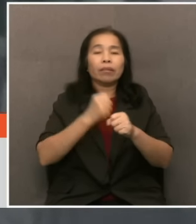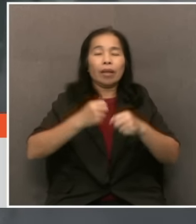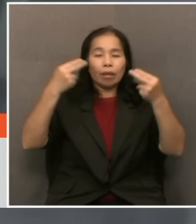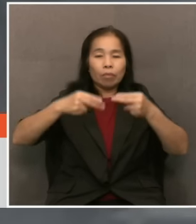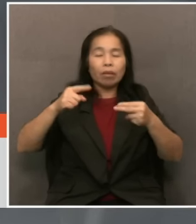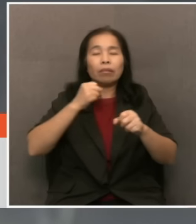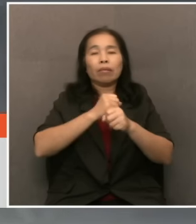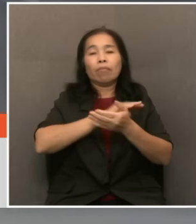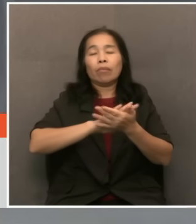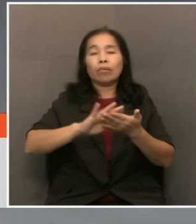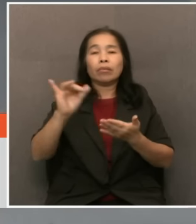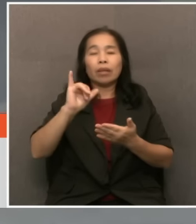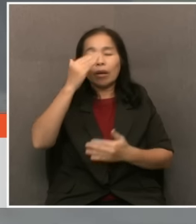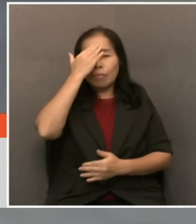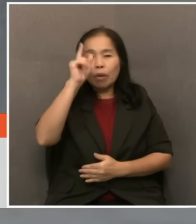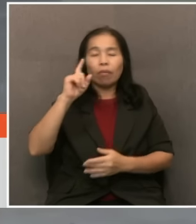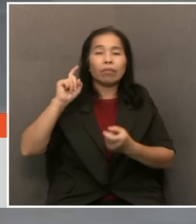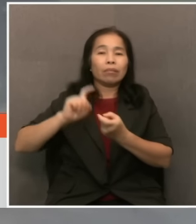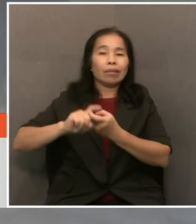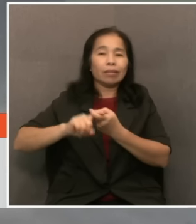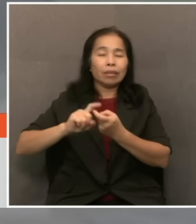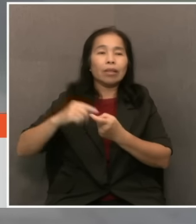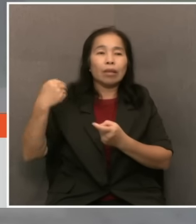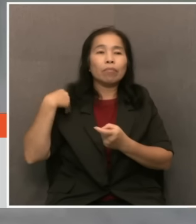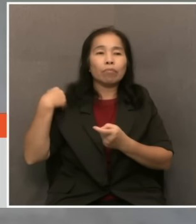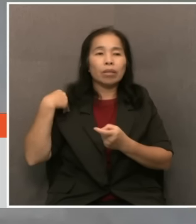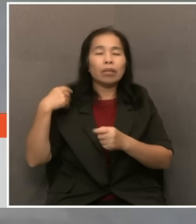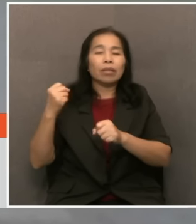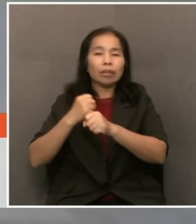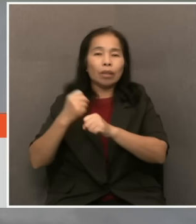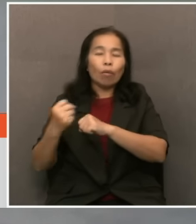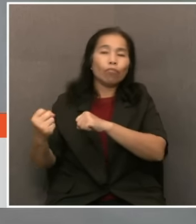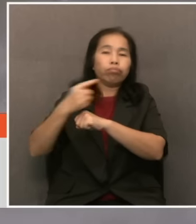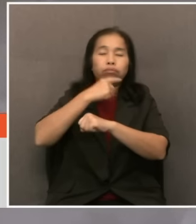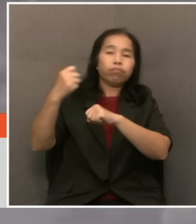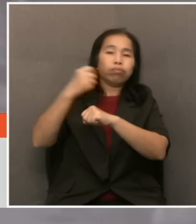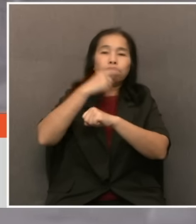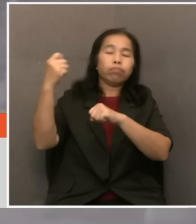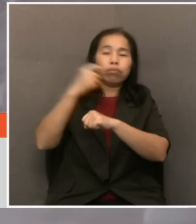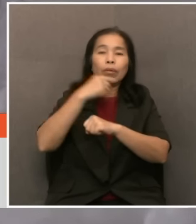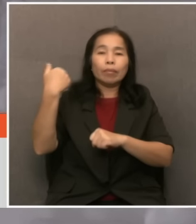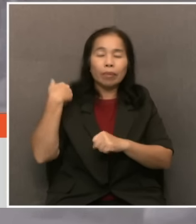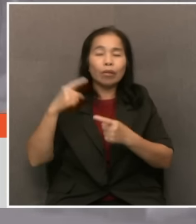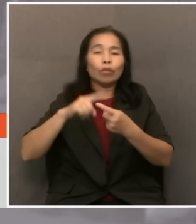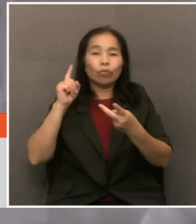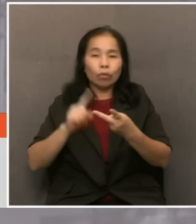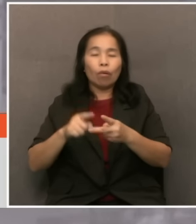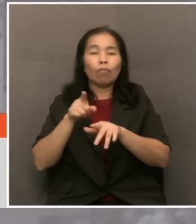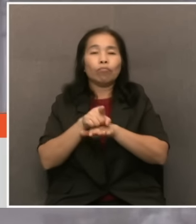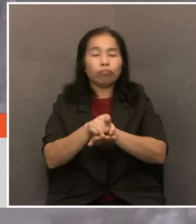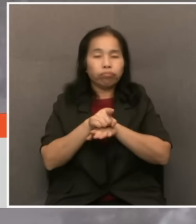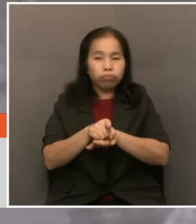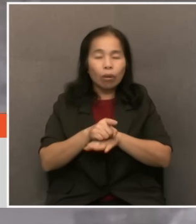บความสำเร็จนะคะเพราะว่ารัสเซียยังคงรุกคืบบุกโจมตีในภาคตะวันออกอย่างรุนแรงแล้วก็ค่